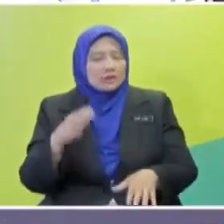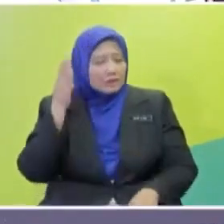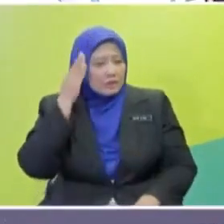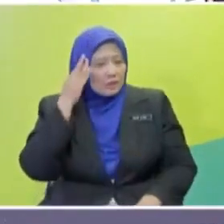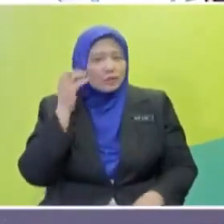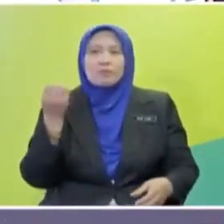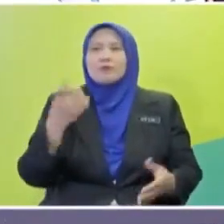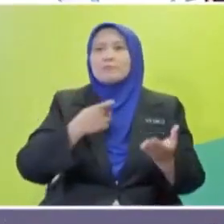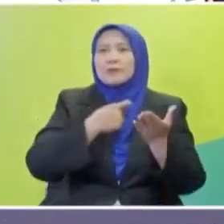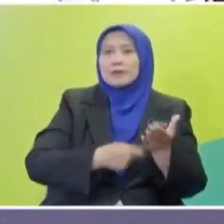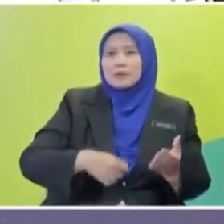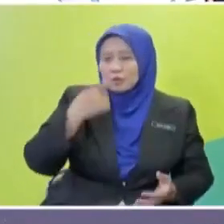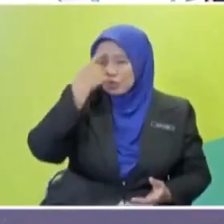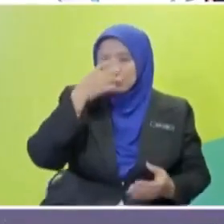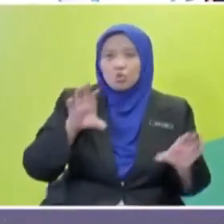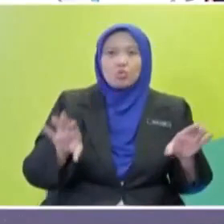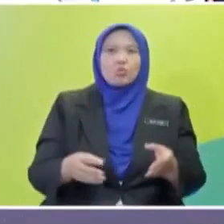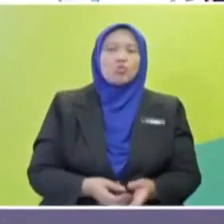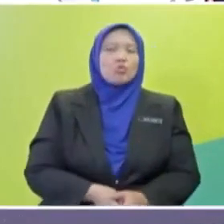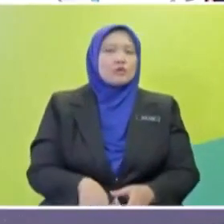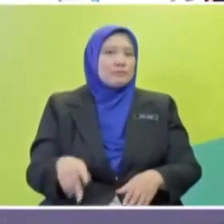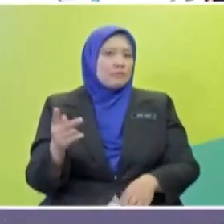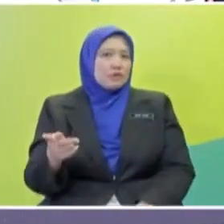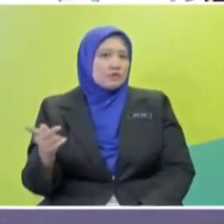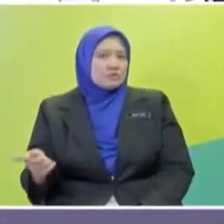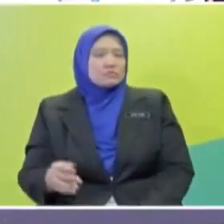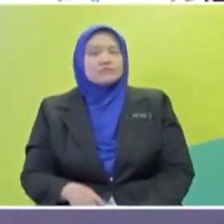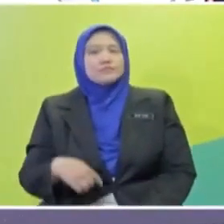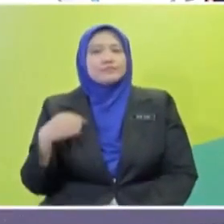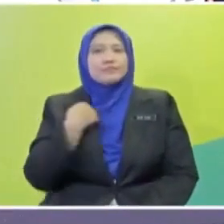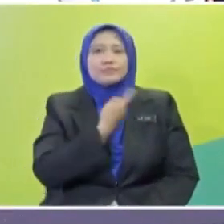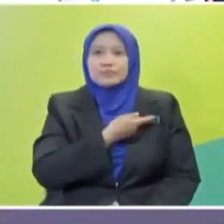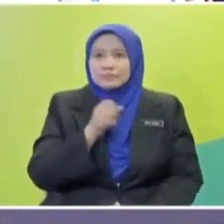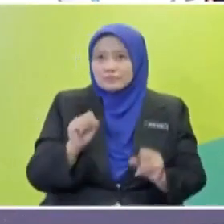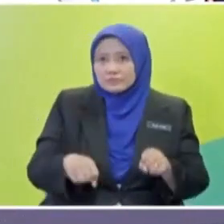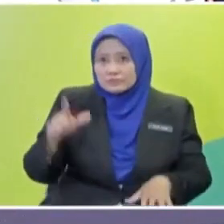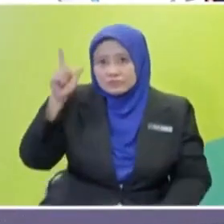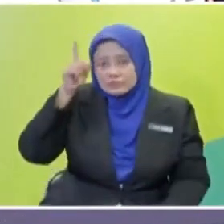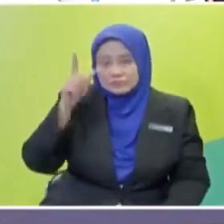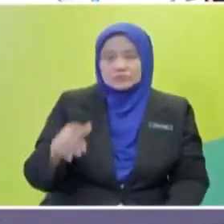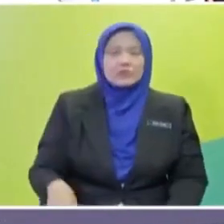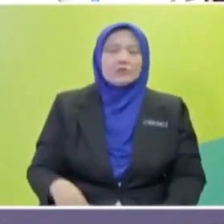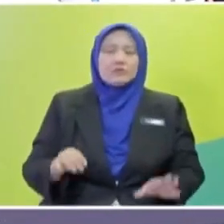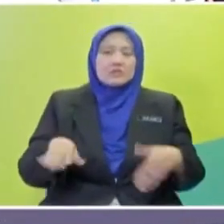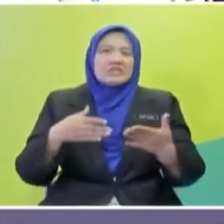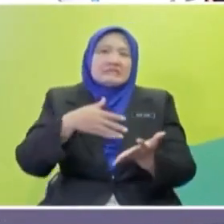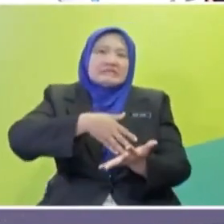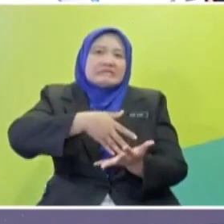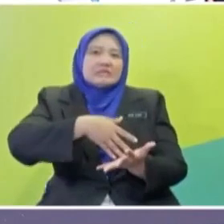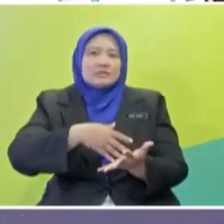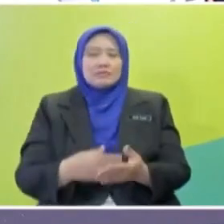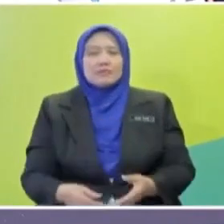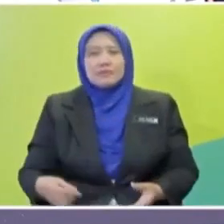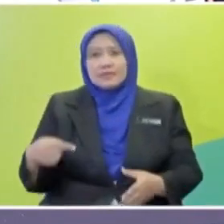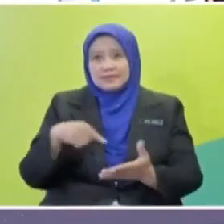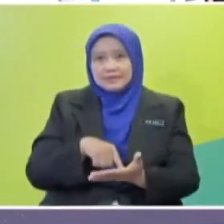Sekarang Syafika dah tahu, kita dah analisis, Syafika pun dah tahu kelemahan pada Syafika punya lakaran. Jadi sekarang ni proses kita ialah